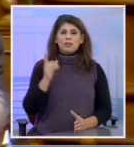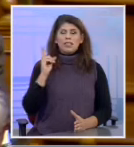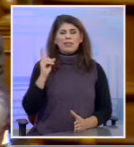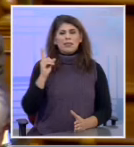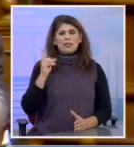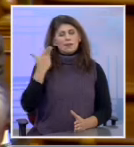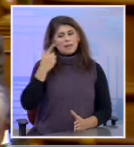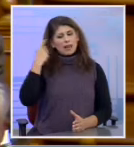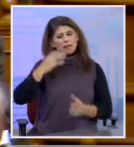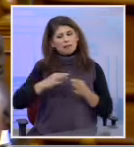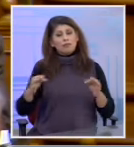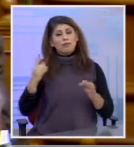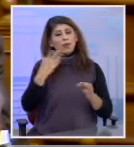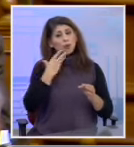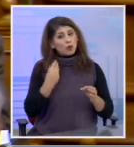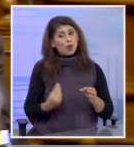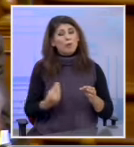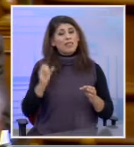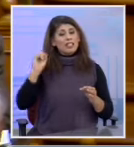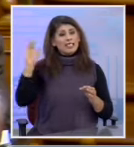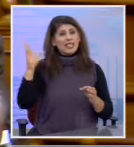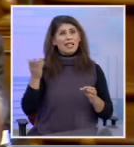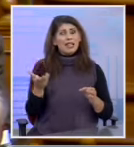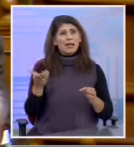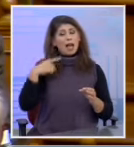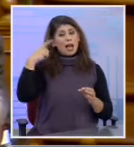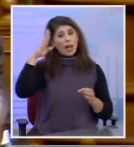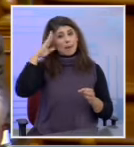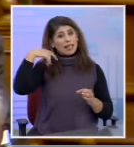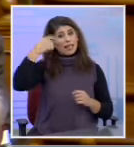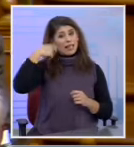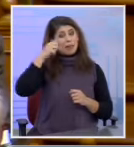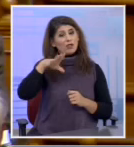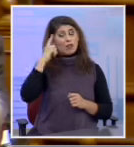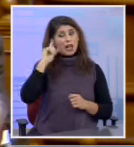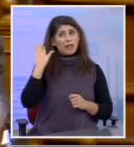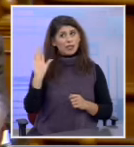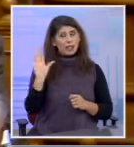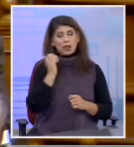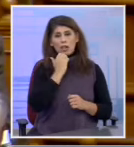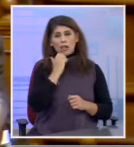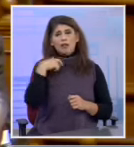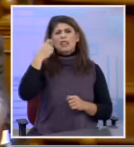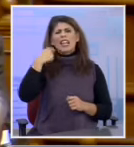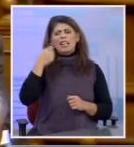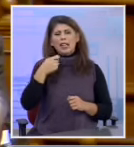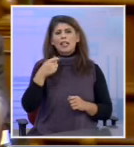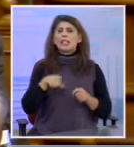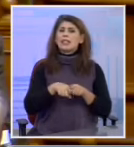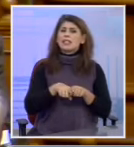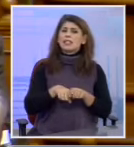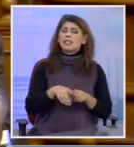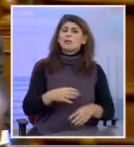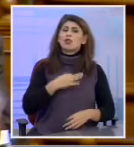απόφθεγμα που αφορά μια πολύ ωραία ξένη του Αμερικάνικου κινηματογράφου, αν δεν κάνω λάθος, ταινία σε σχέση με τον